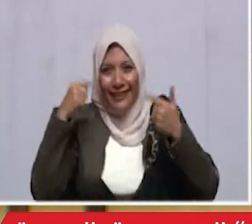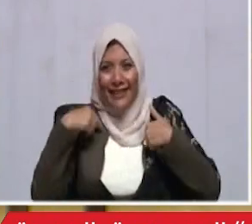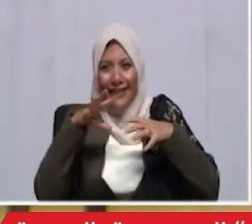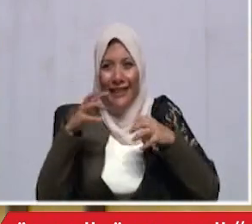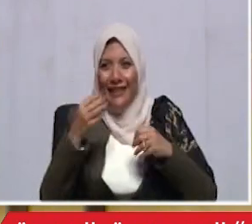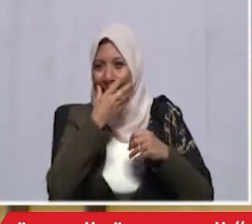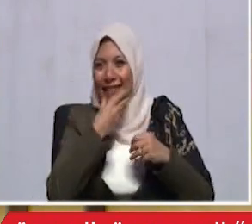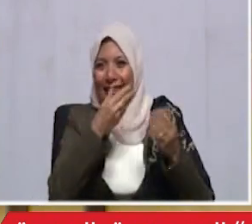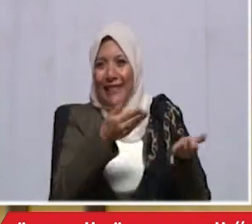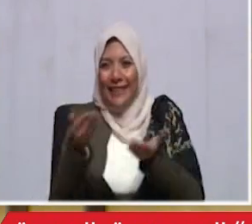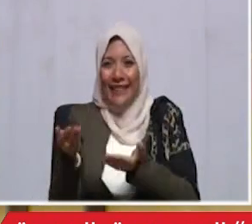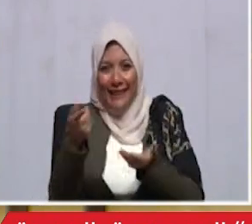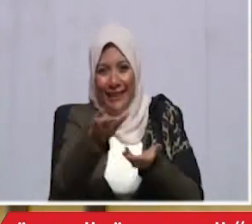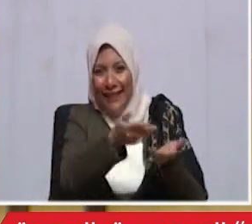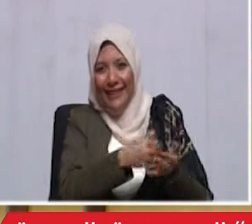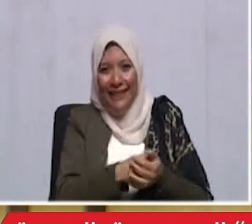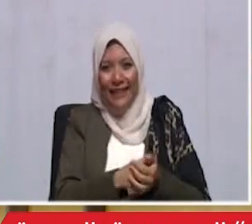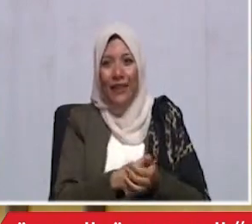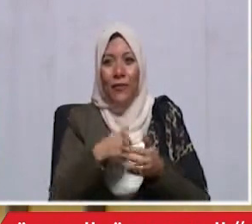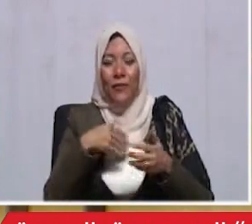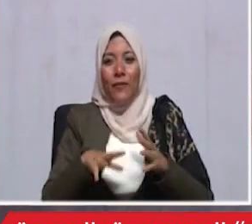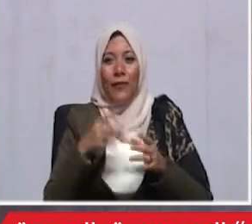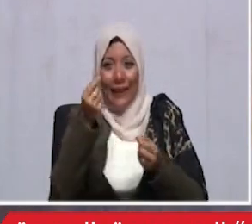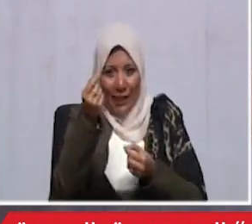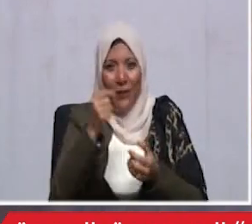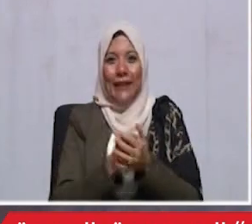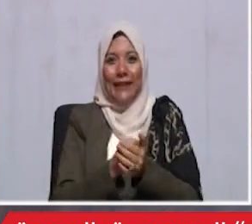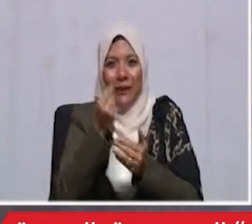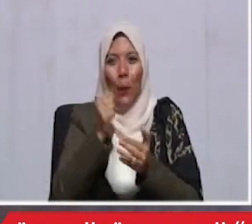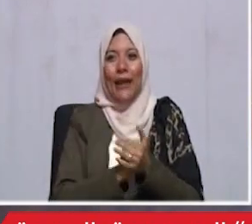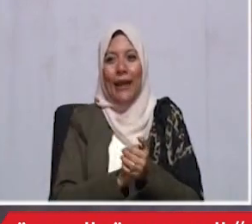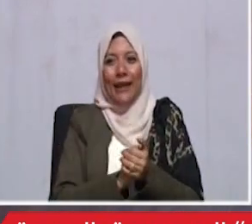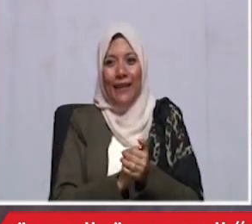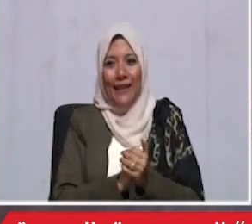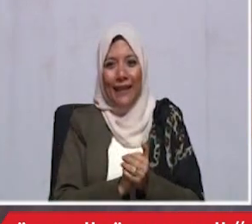حضرتك، متشرفين أنت عبد المنعم على بعد إذنك دي أحسن.